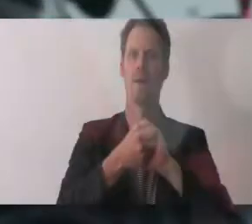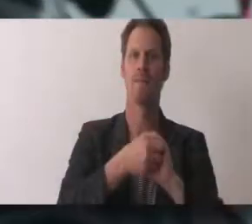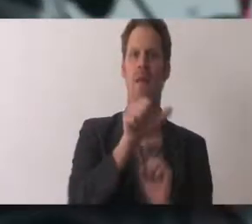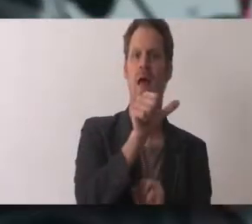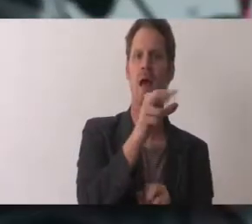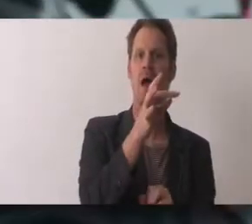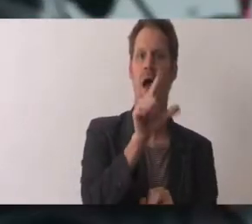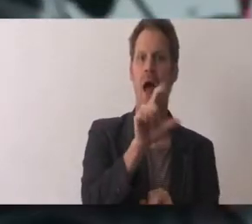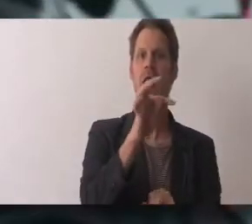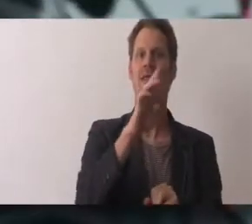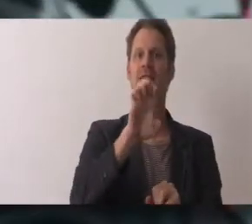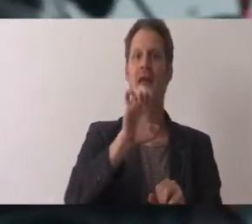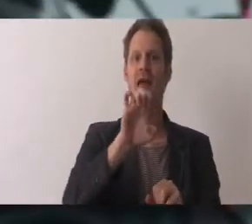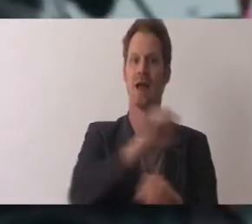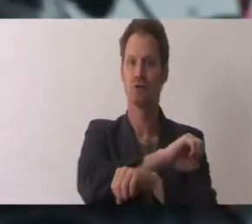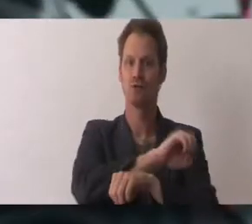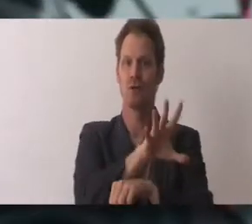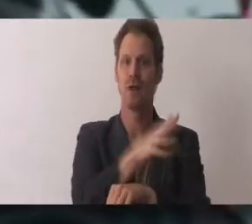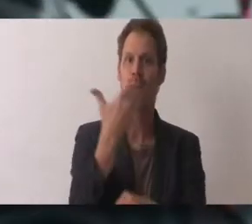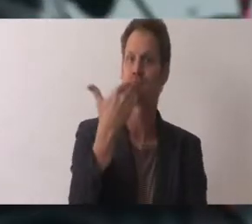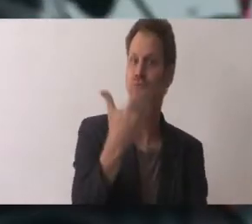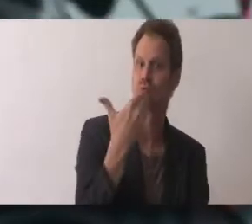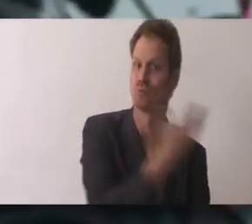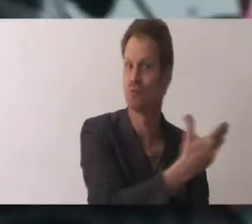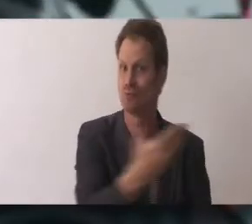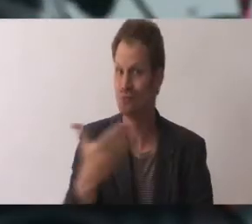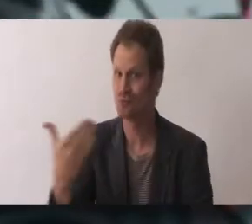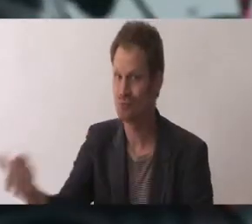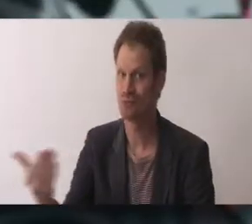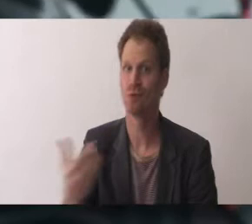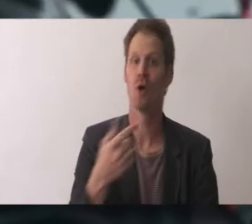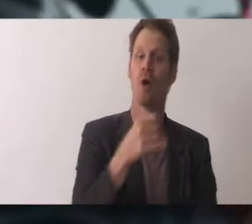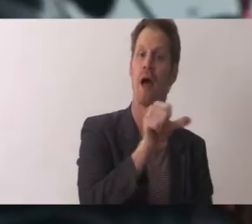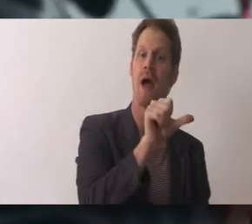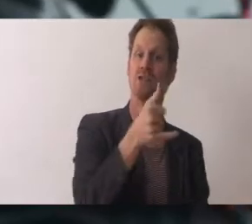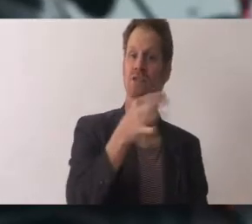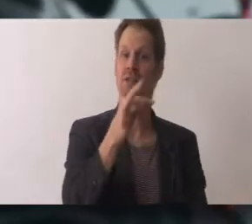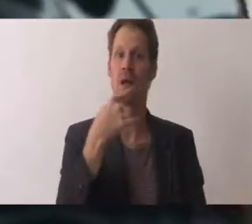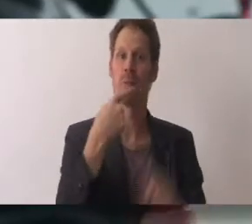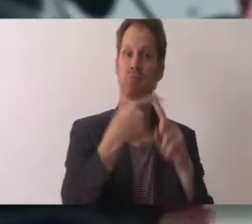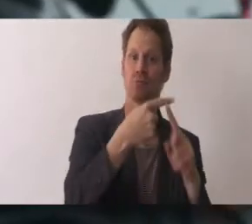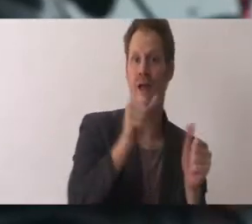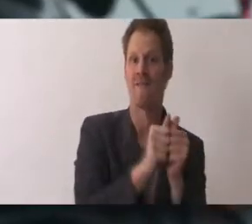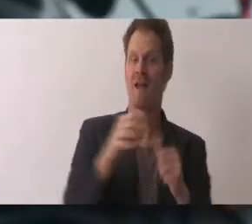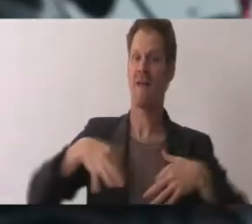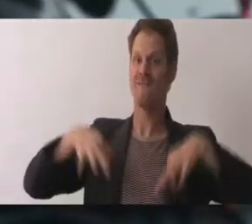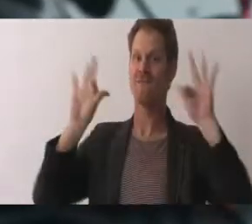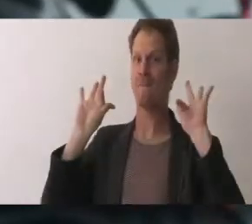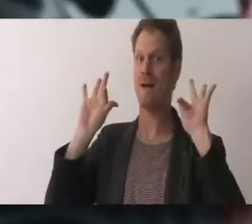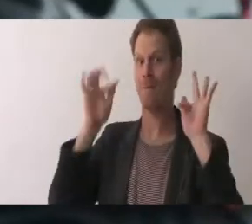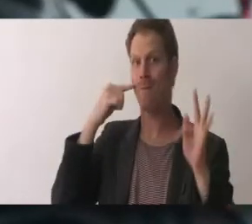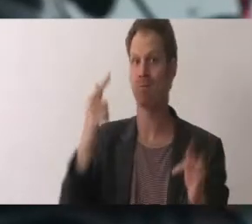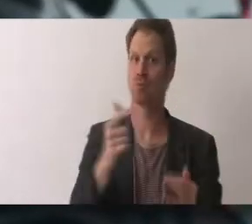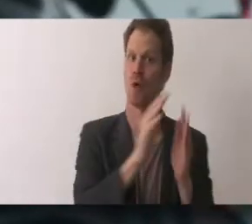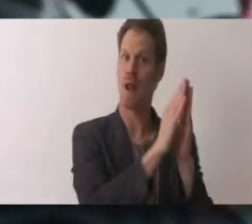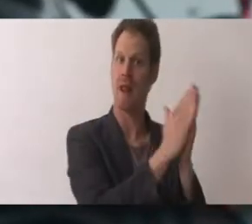Amis de l'Altergité, bonjour, bonjour à toutes, bonjour à tous pour cette Altergité Plus avec les Femens. Pour